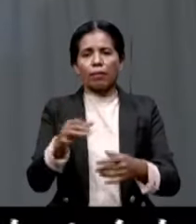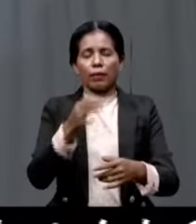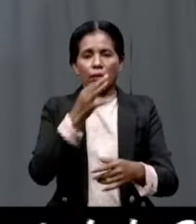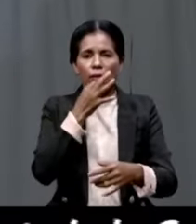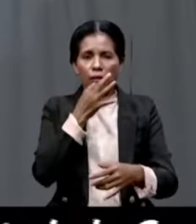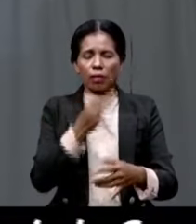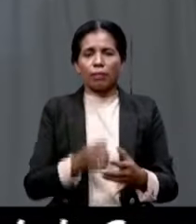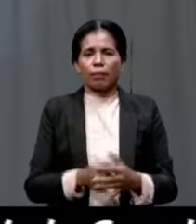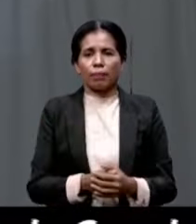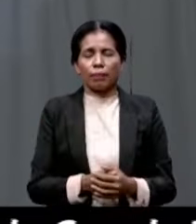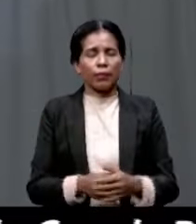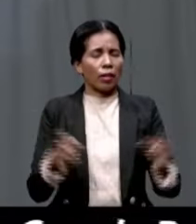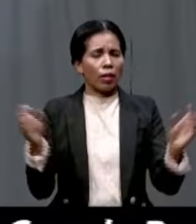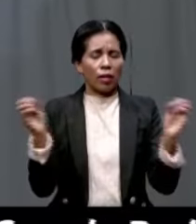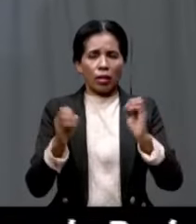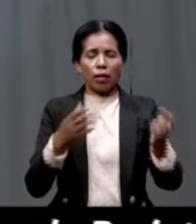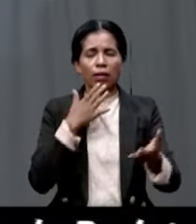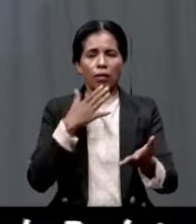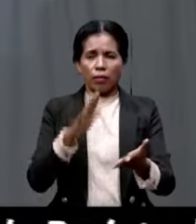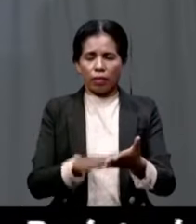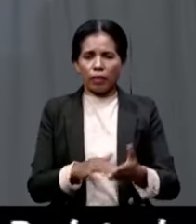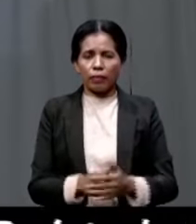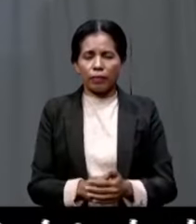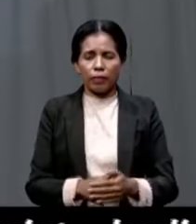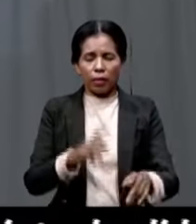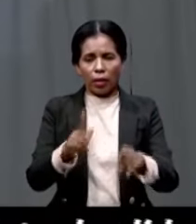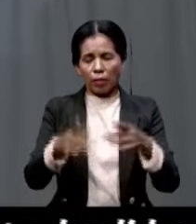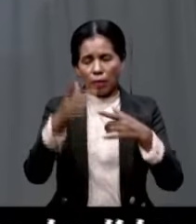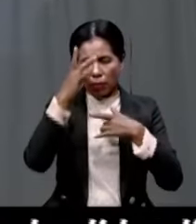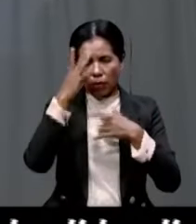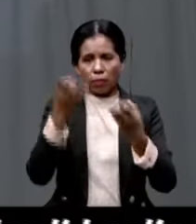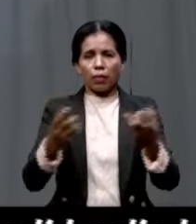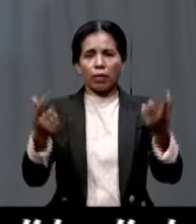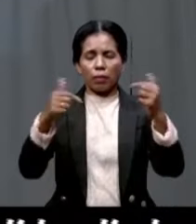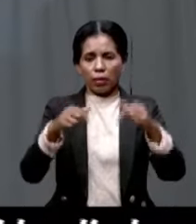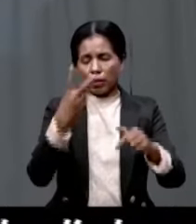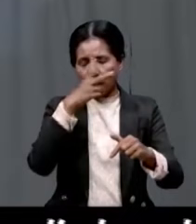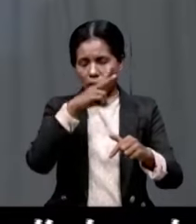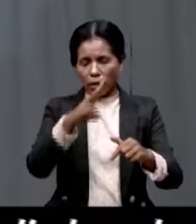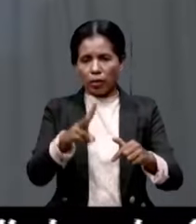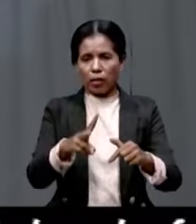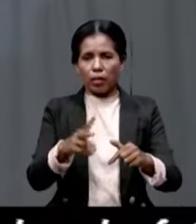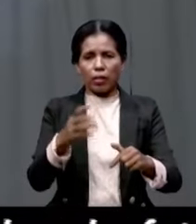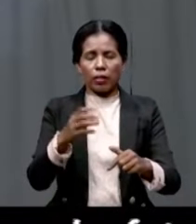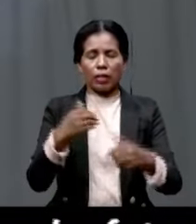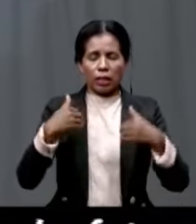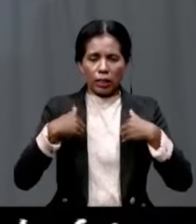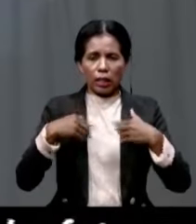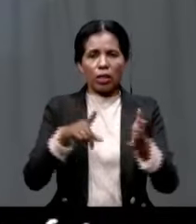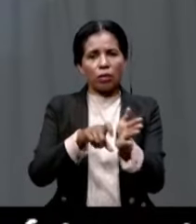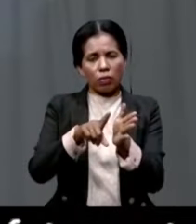ne la iha kualidade paciente bara quando mais ir hare hane balo às vezes ular balo